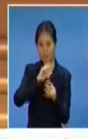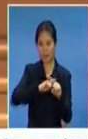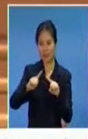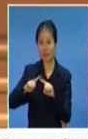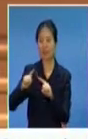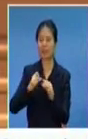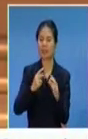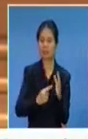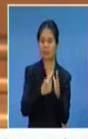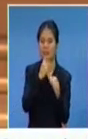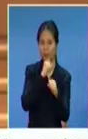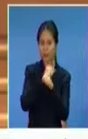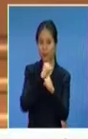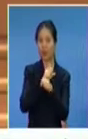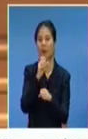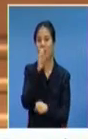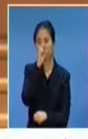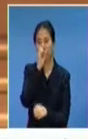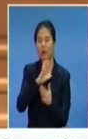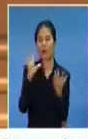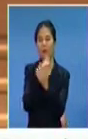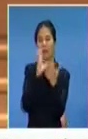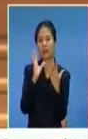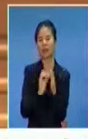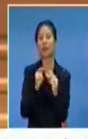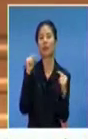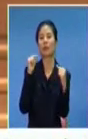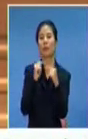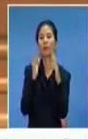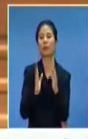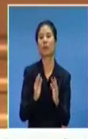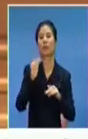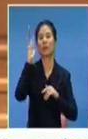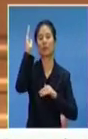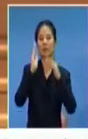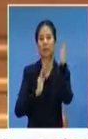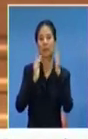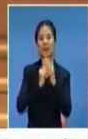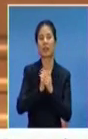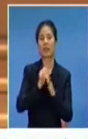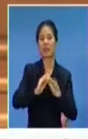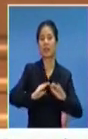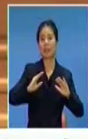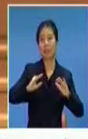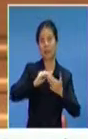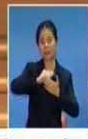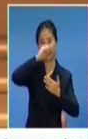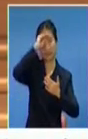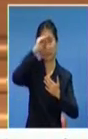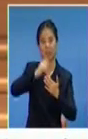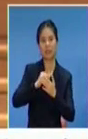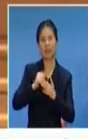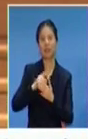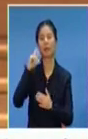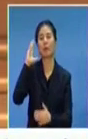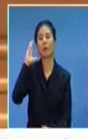ไตยจะเกิดทันทีครับวัฒนธรรมประชาธิปไตยทั้งเด็กนักเรียนและผู้ปกครองโดยอัตโนมัติผู้ว่าการจังหวัดไม่ต้องทำ